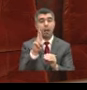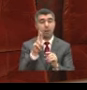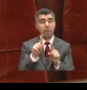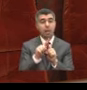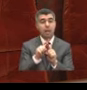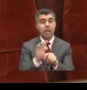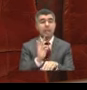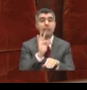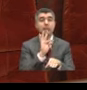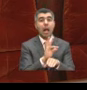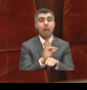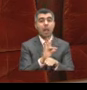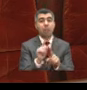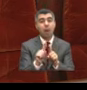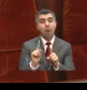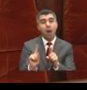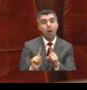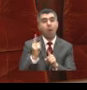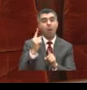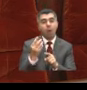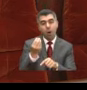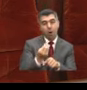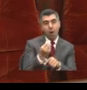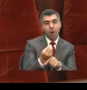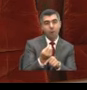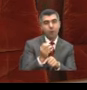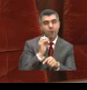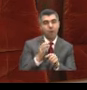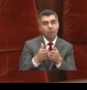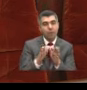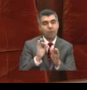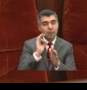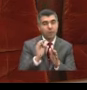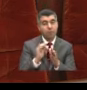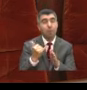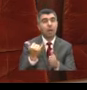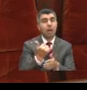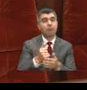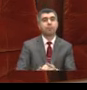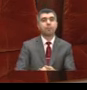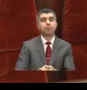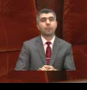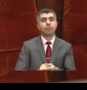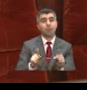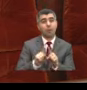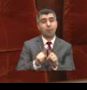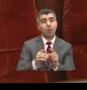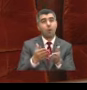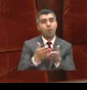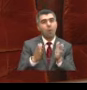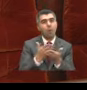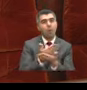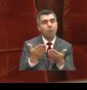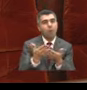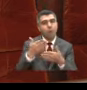التعليم الأولي دي جودة. تم العمل على إخراج واحد الإطار منهجي وطني اللي كيأثر